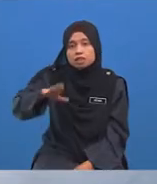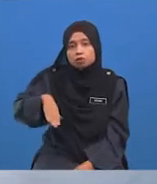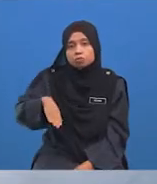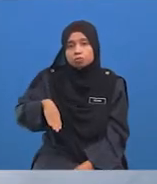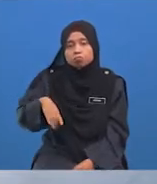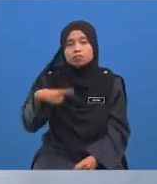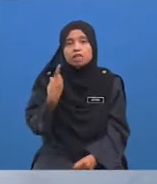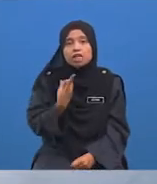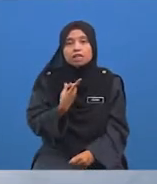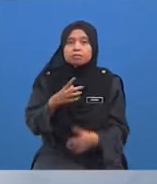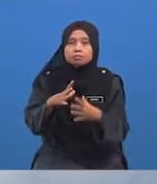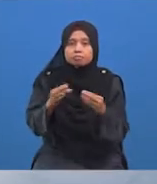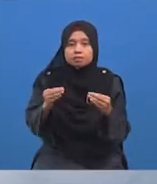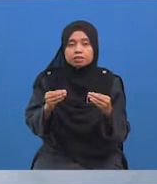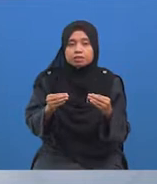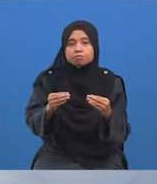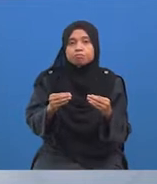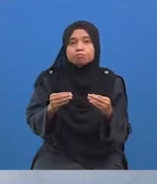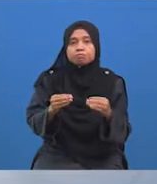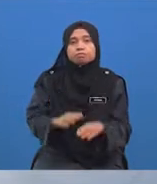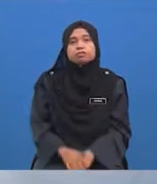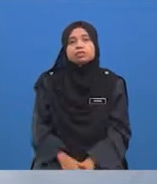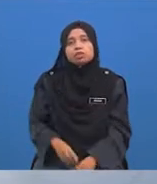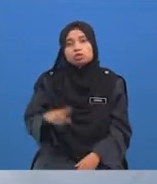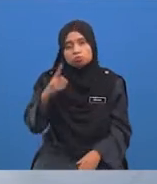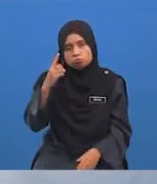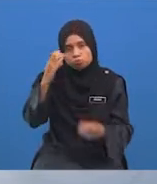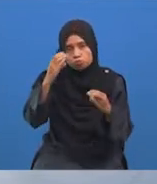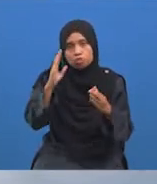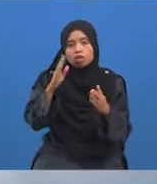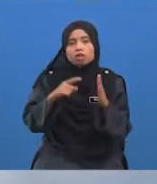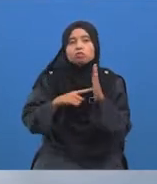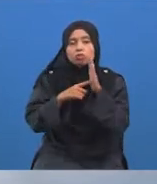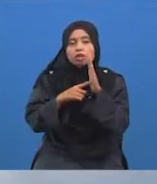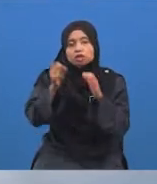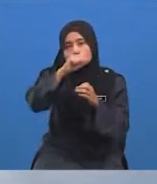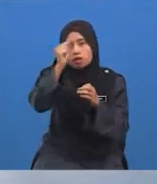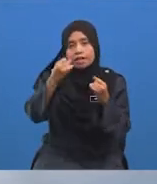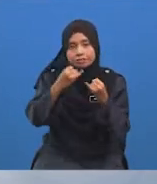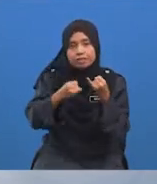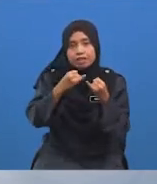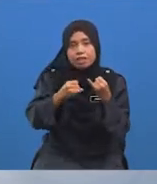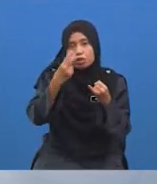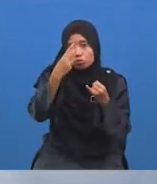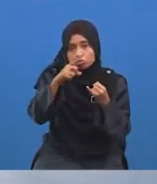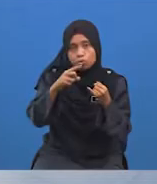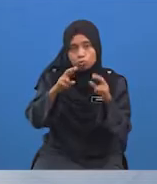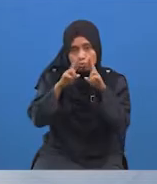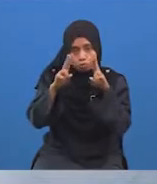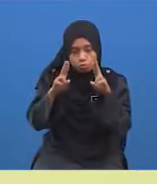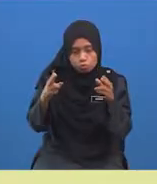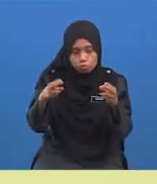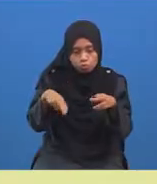Sebelum kita berpisah, cikgu kemukakan soalan terakhir yang perlu pelajar menjawab sebagai ulang kaji di